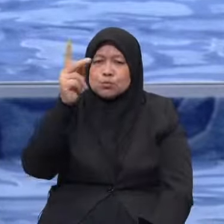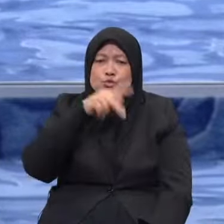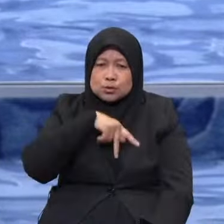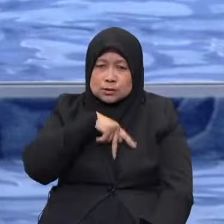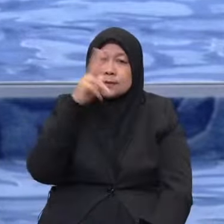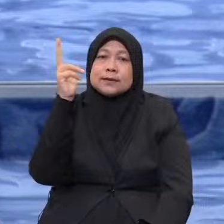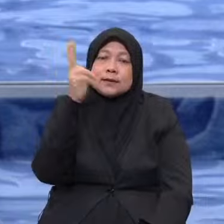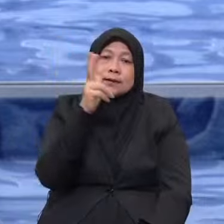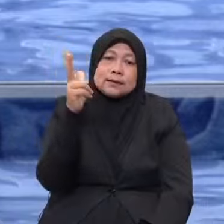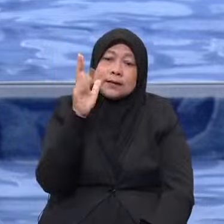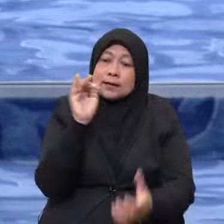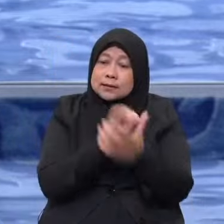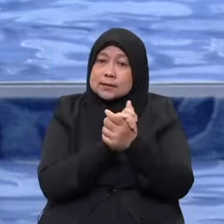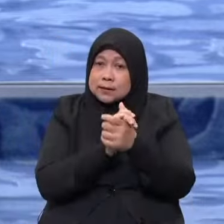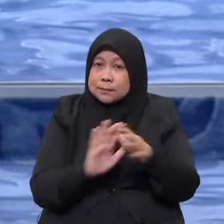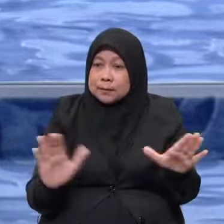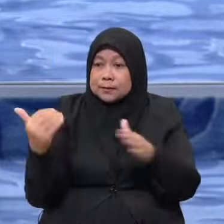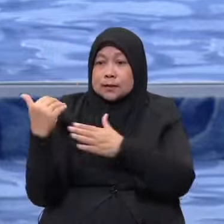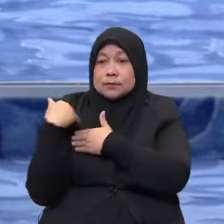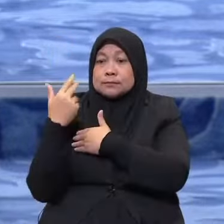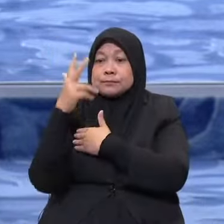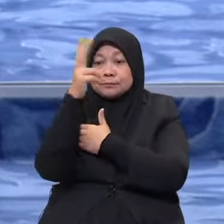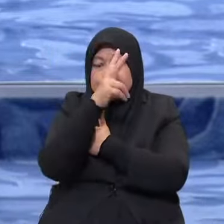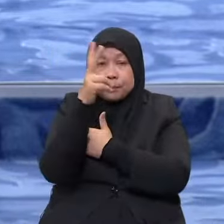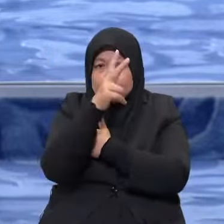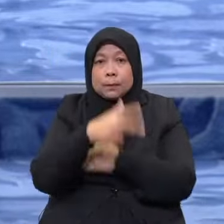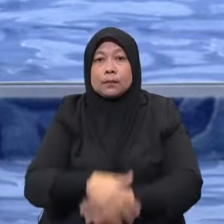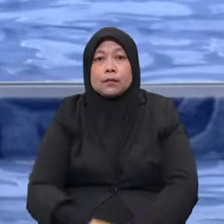Satu, keselamatan tanggungjawab kerajaan.